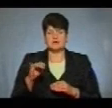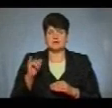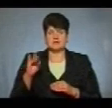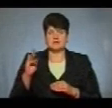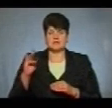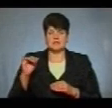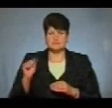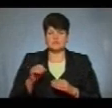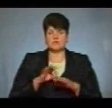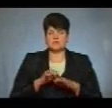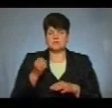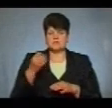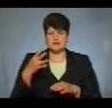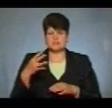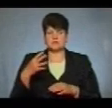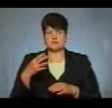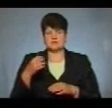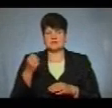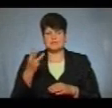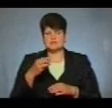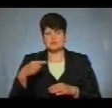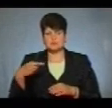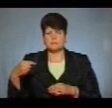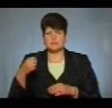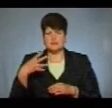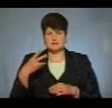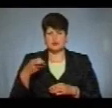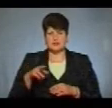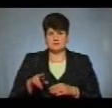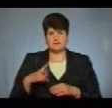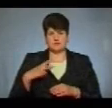проходив 13-15 липня у французькому місті Мейрей.